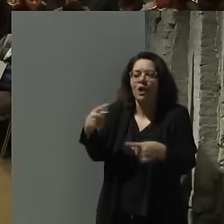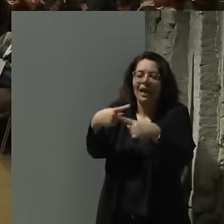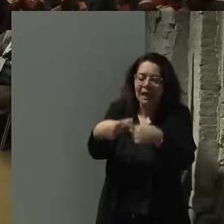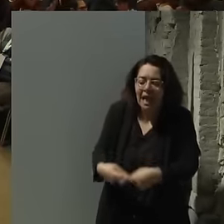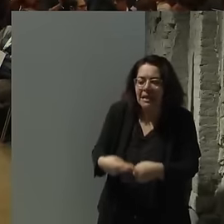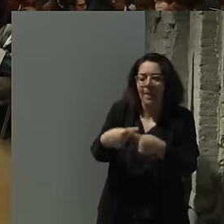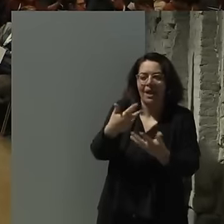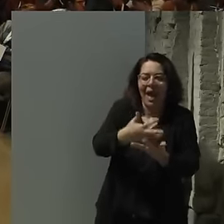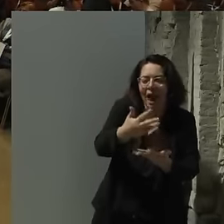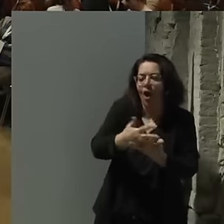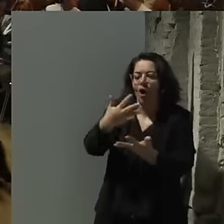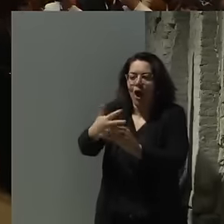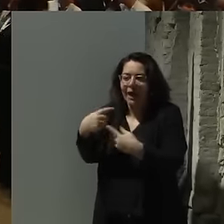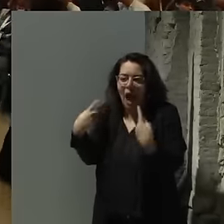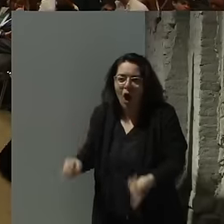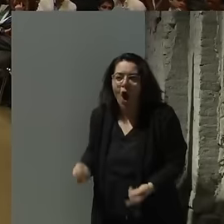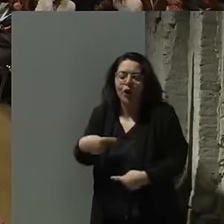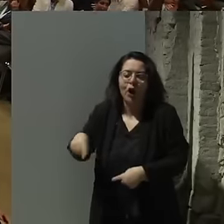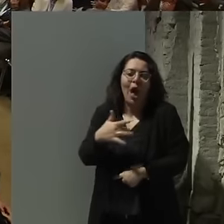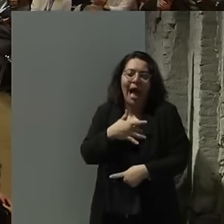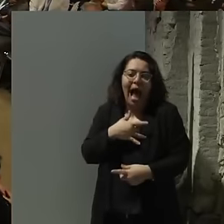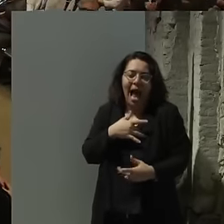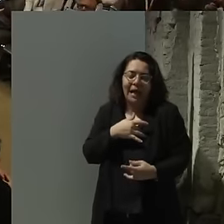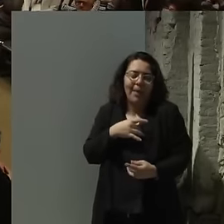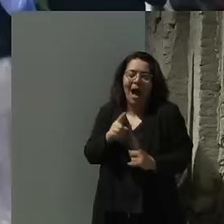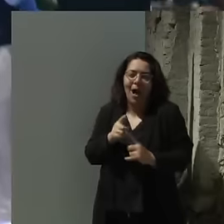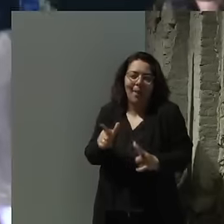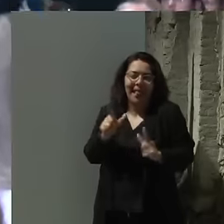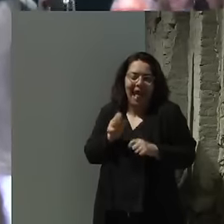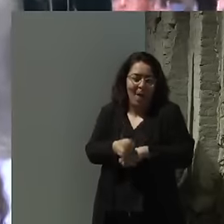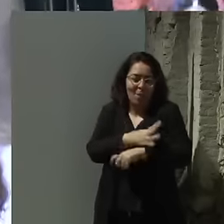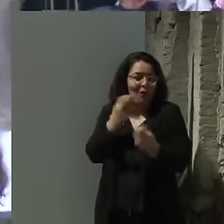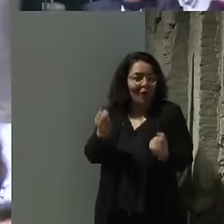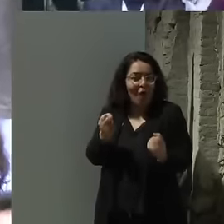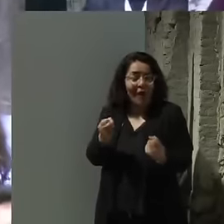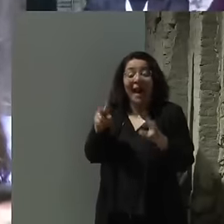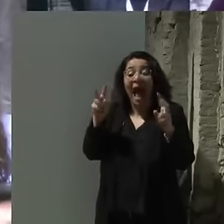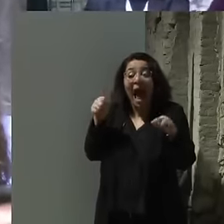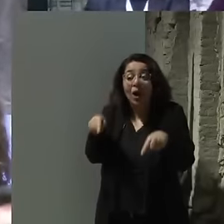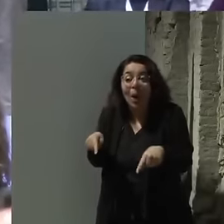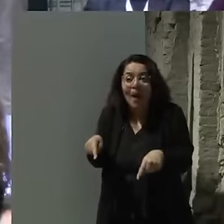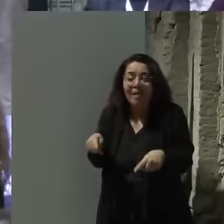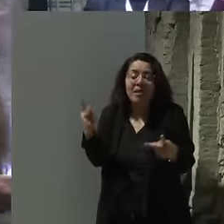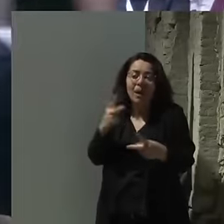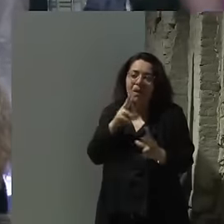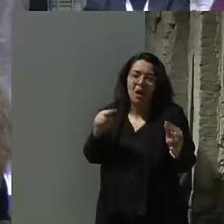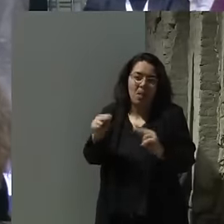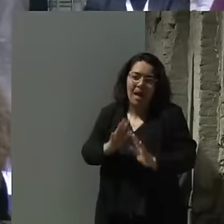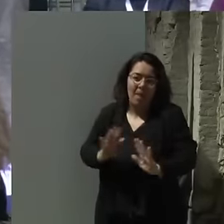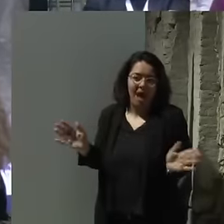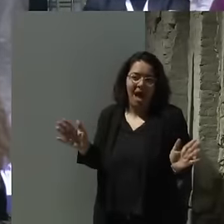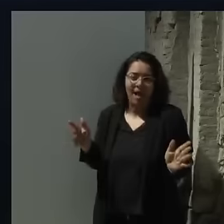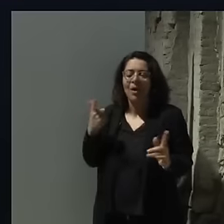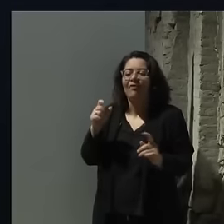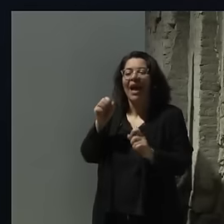e ci hanno fatto vibrare l'anima, che è una cosa che su questi temi non si fa più, perché gli influencer